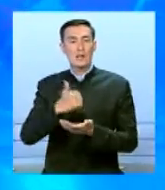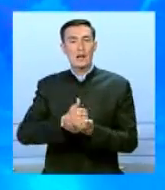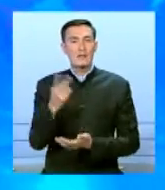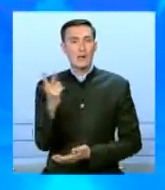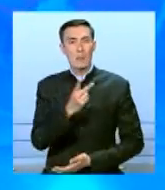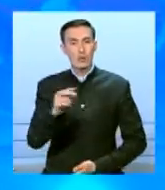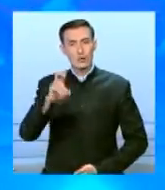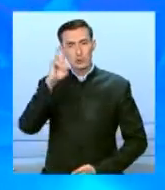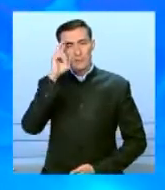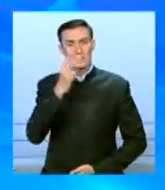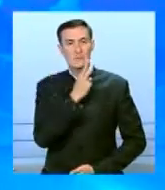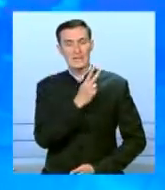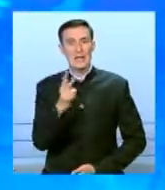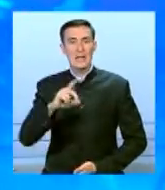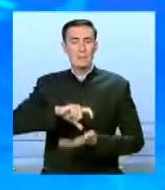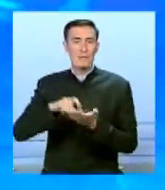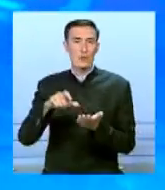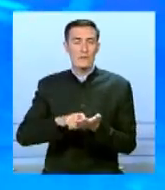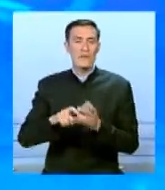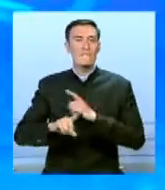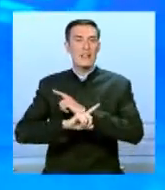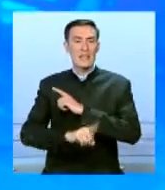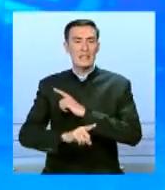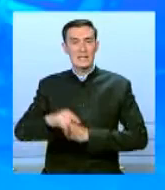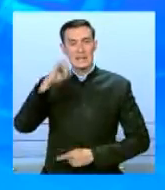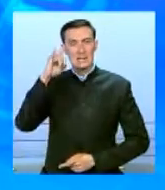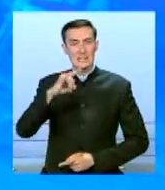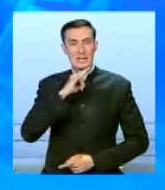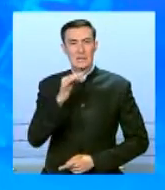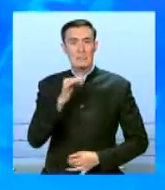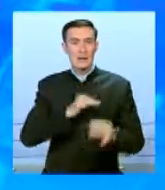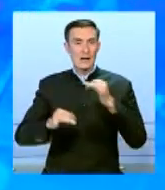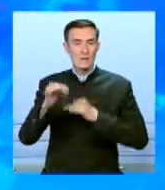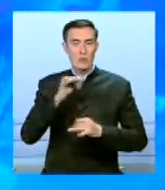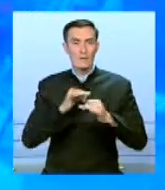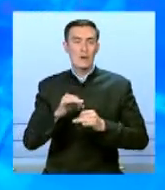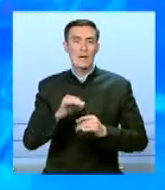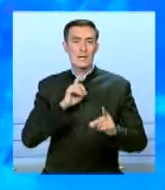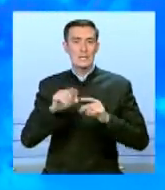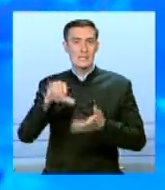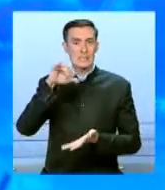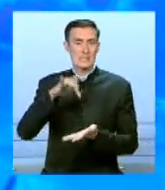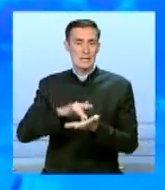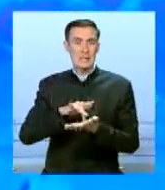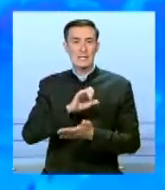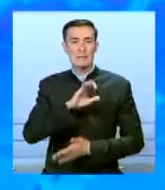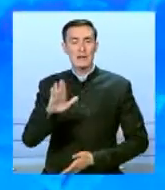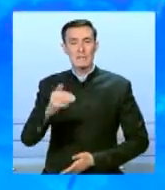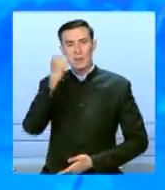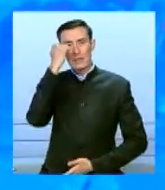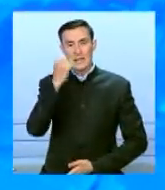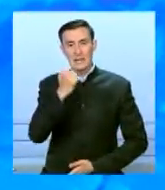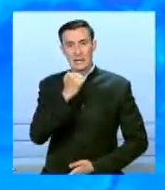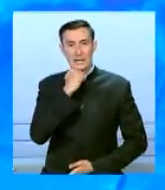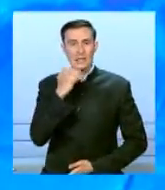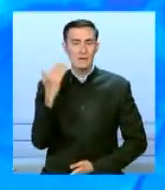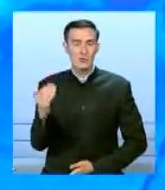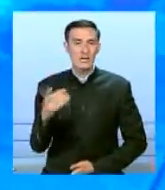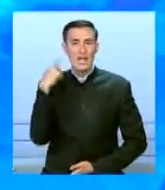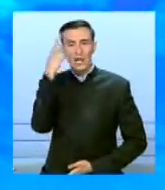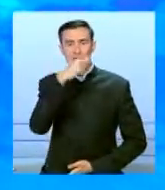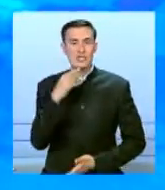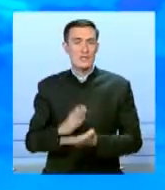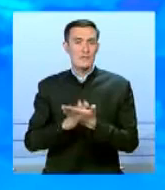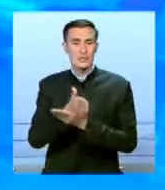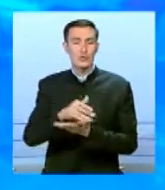осмотрели экспозиции павильонов Финляндии и Казахстана, а также провели двусторонние переговоры в Конгресс-центре. Нурсултан Назарбаев поблагодарил коллегу за